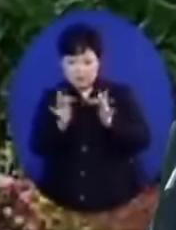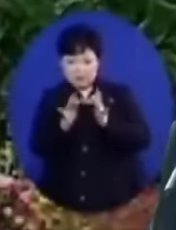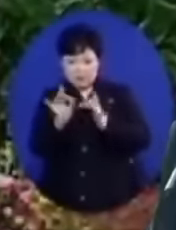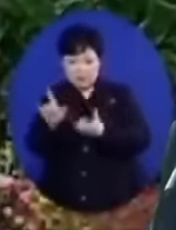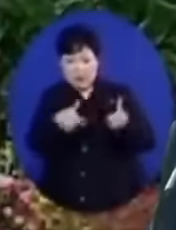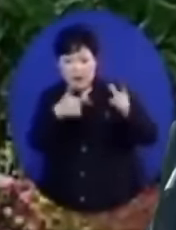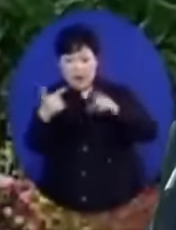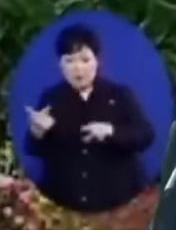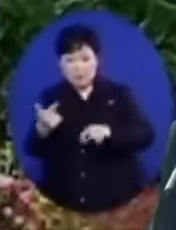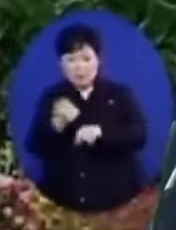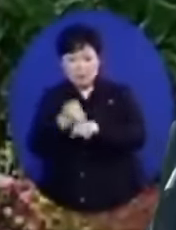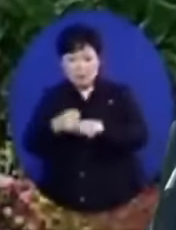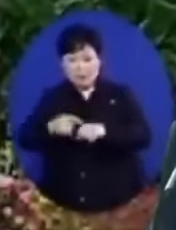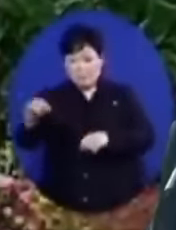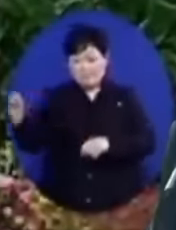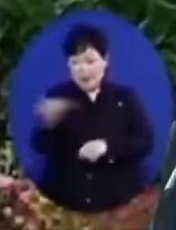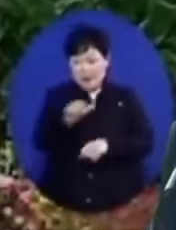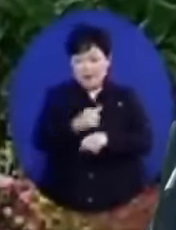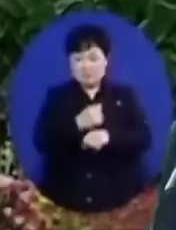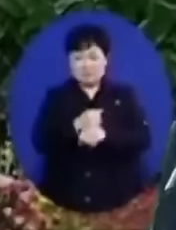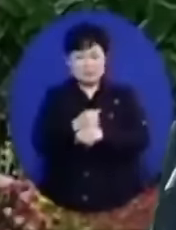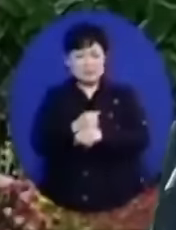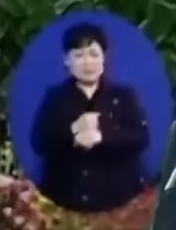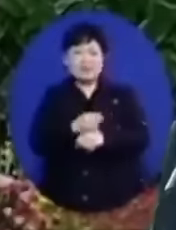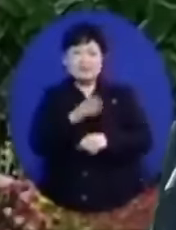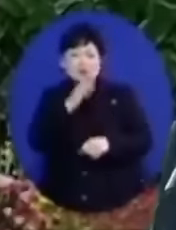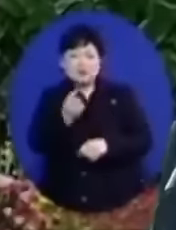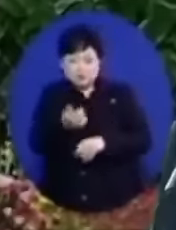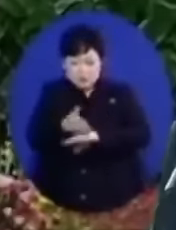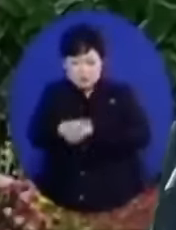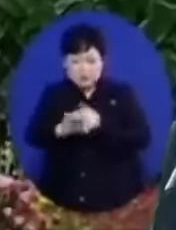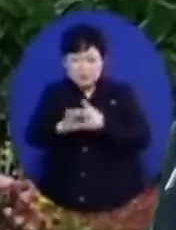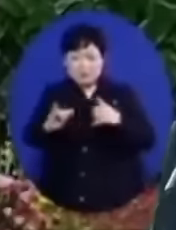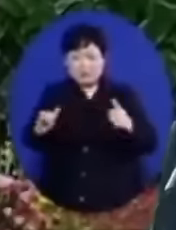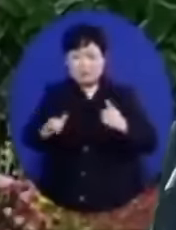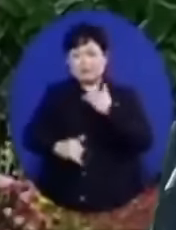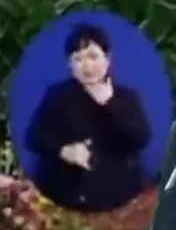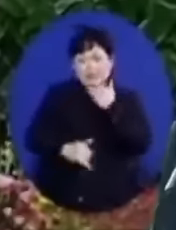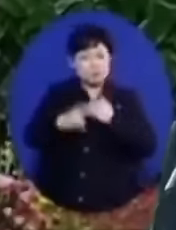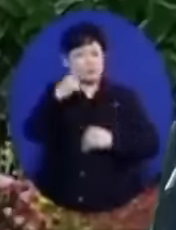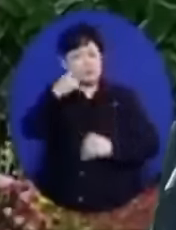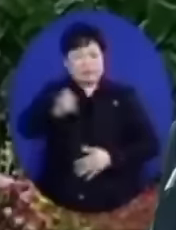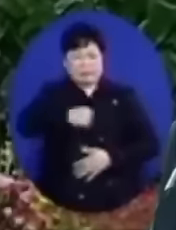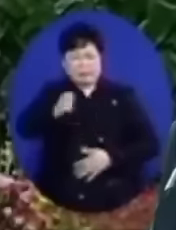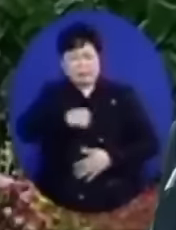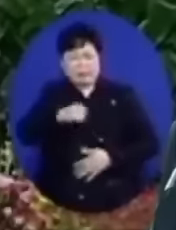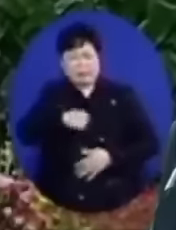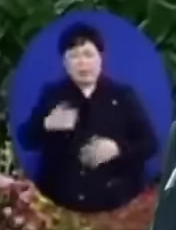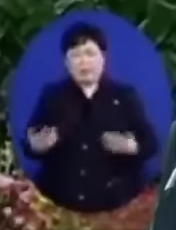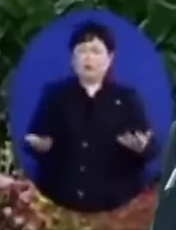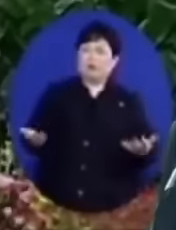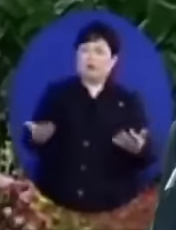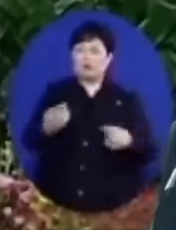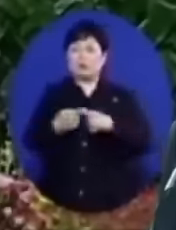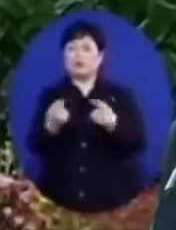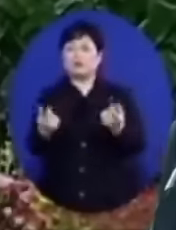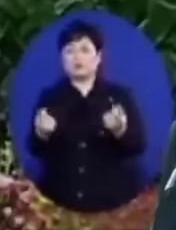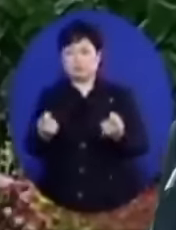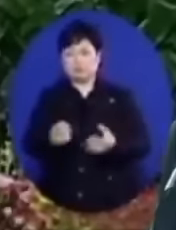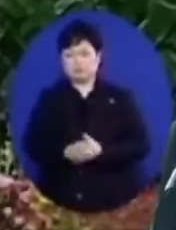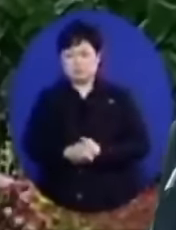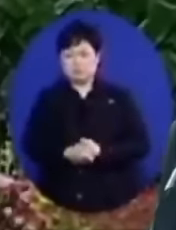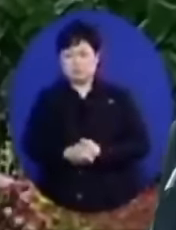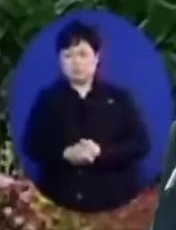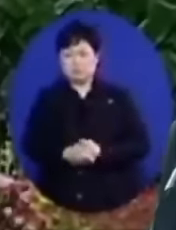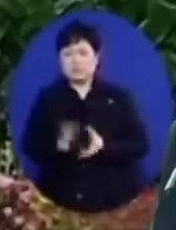하루가 다르게 연결 속도가 빨라져 속도가 조금이라도 느리면 사람들은 기다리지 못하고 답답하여 어쩔 줄을 모릅니다.